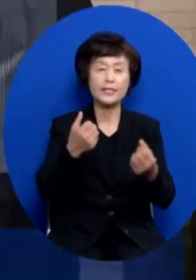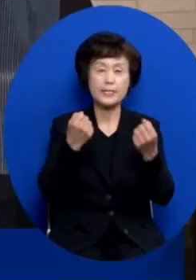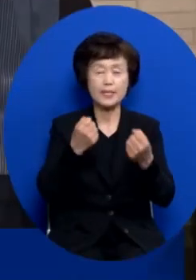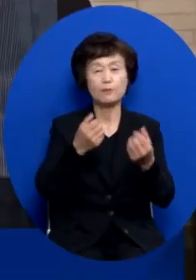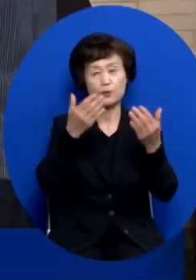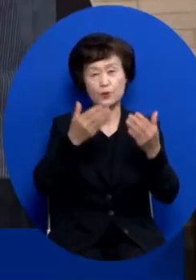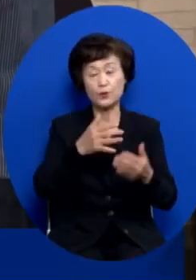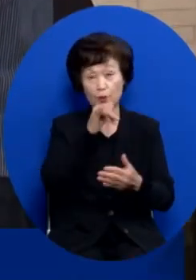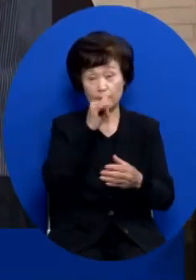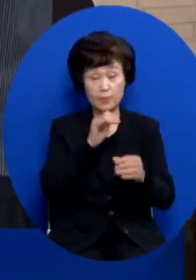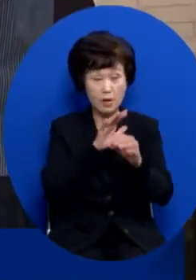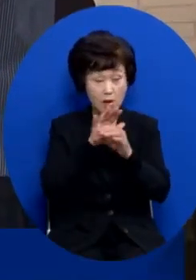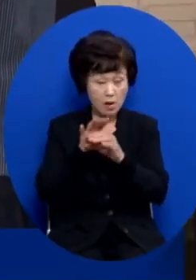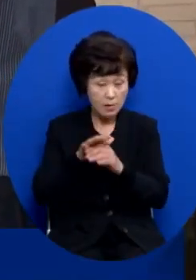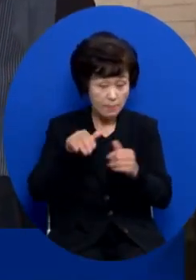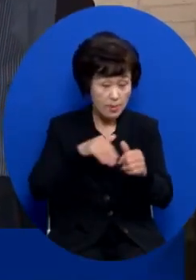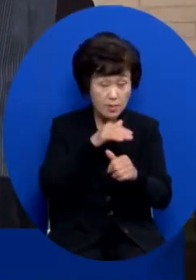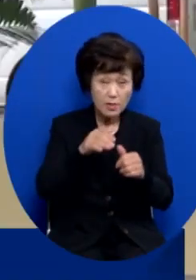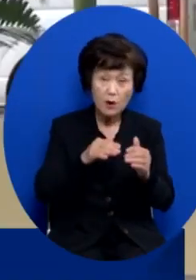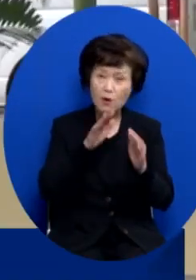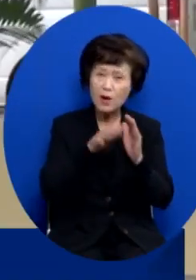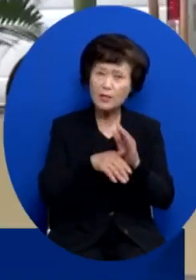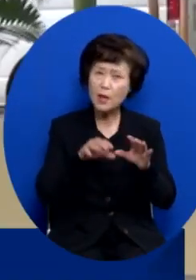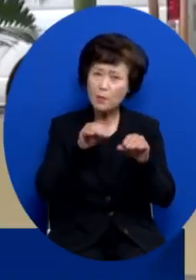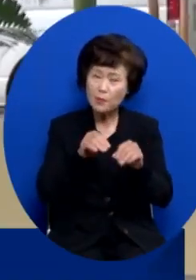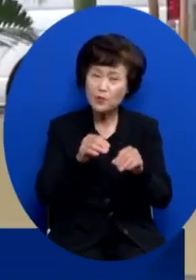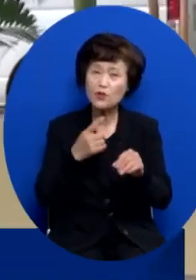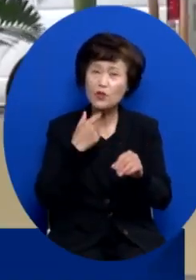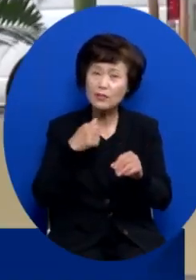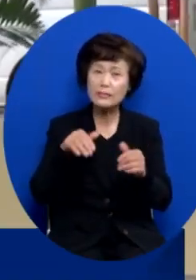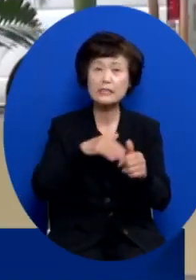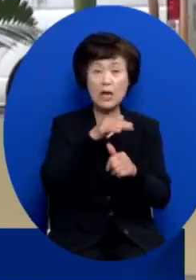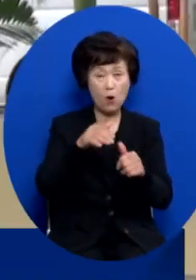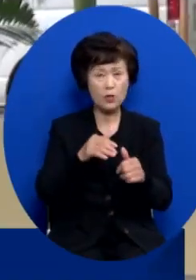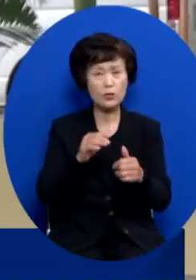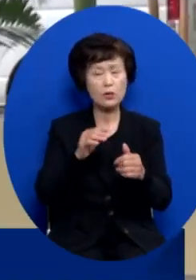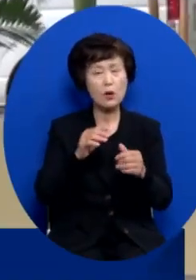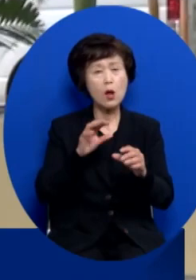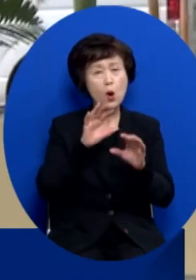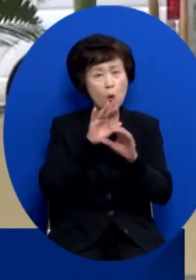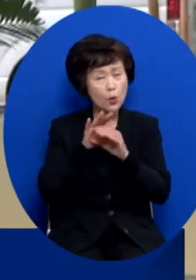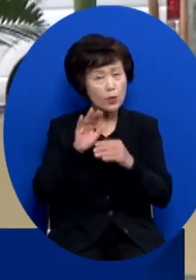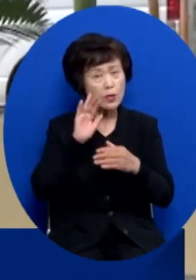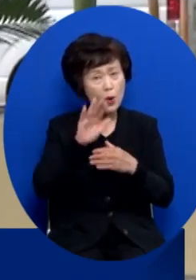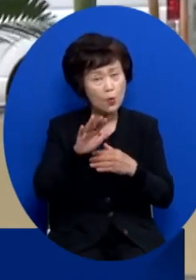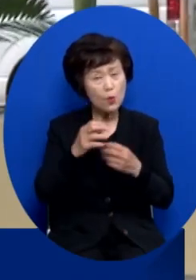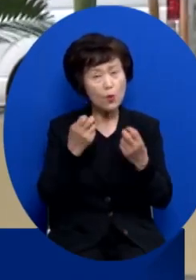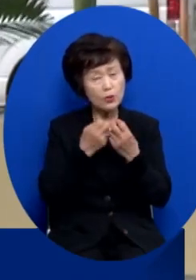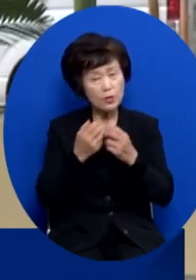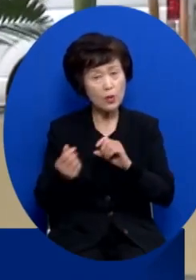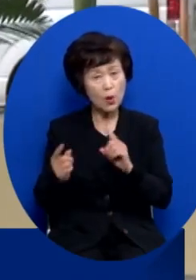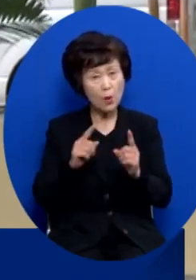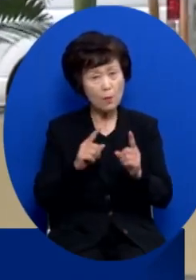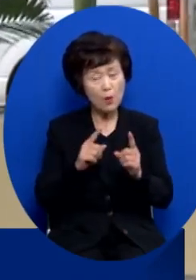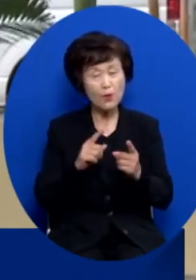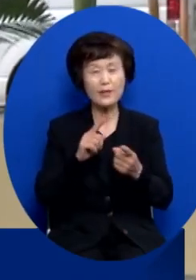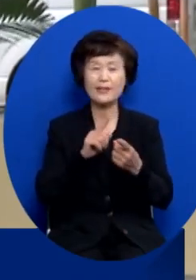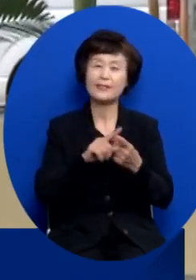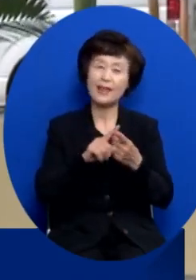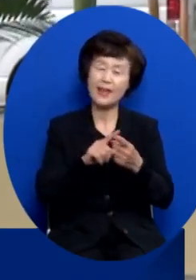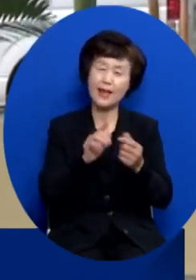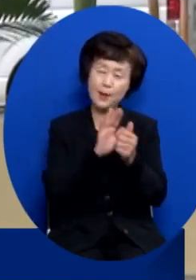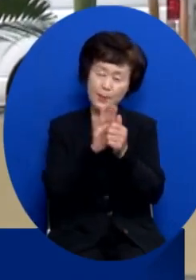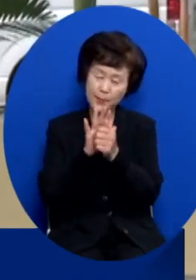지난 팬데믹 상황에서 멈췄던 것을 그 후에 이제 앞으로 어떻게 역할을 할 것인가, 어떻게 회복할 것인가에 대한